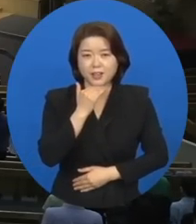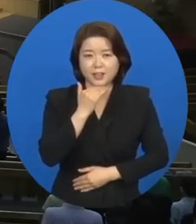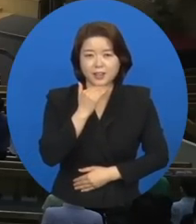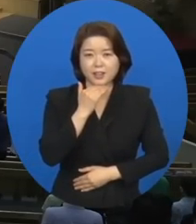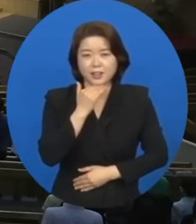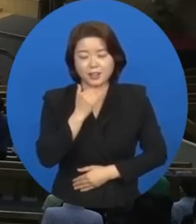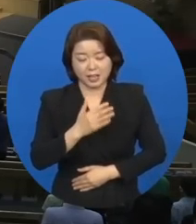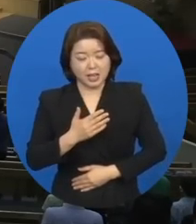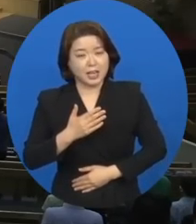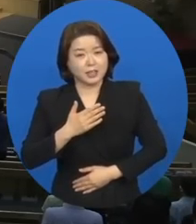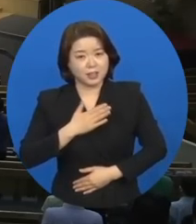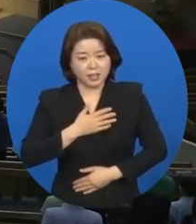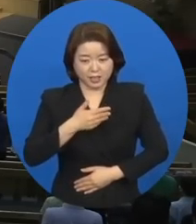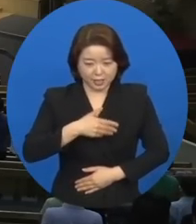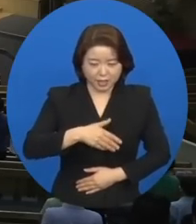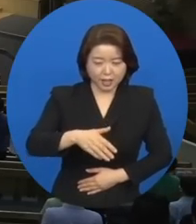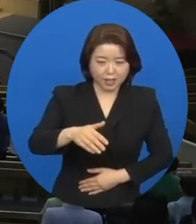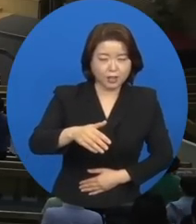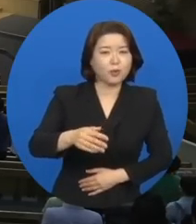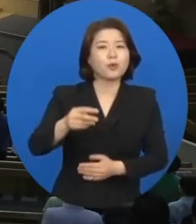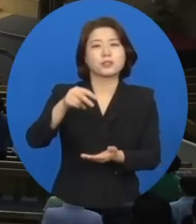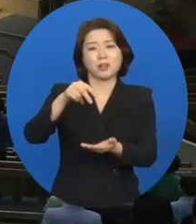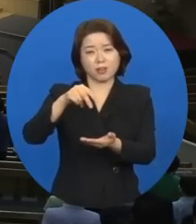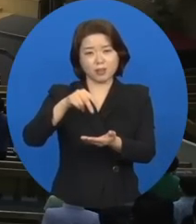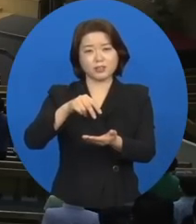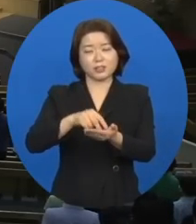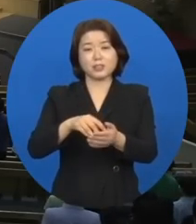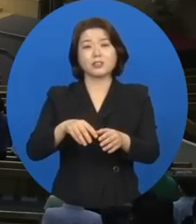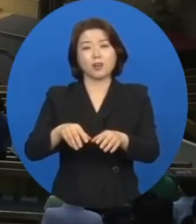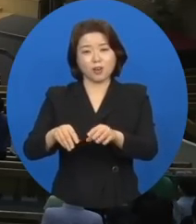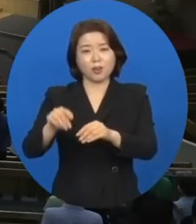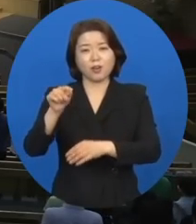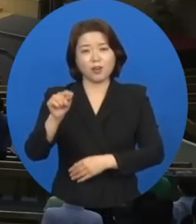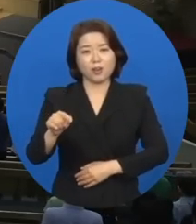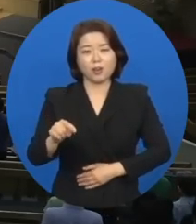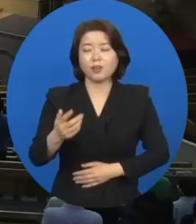멈춰서리다. 나의 가고 서는